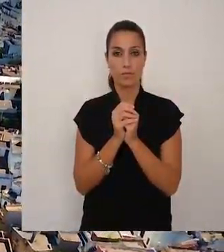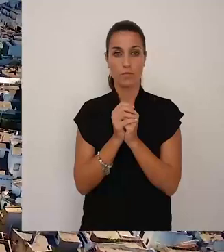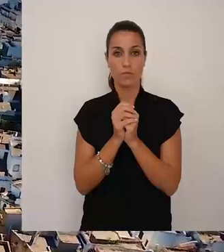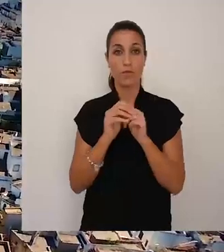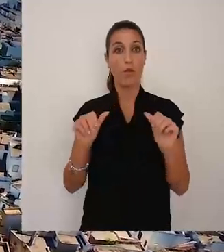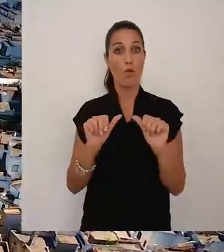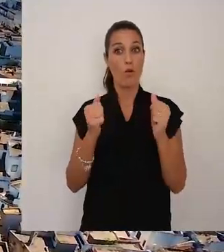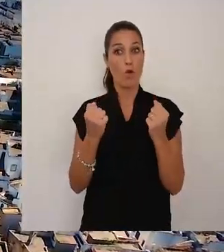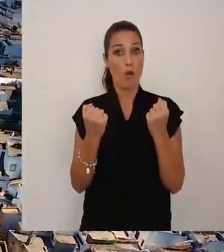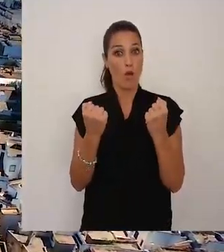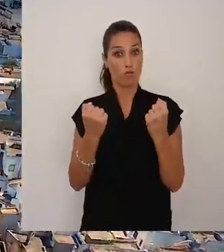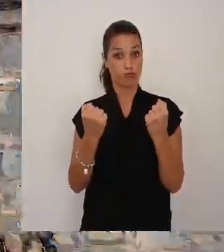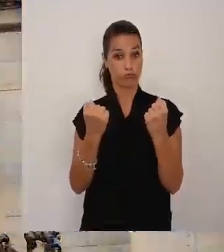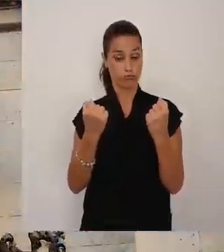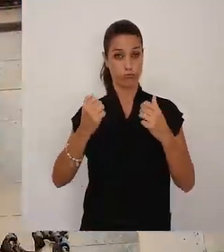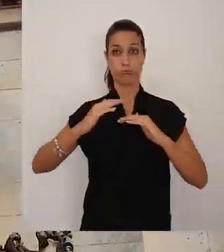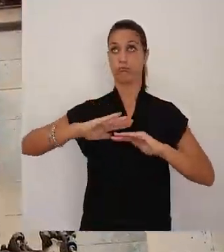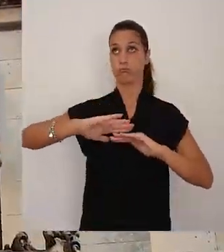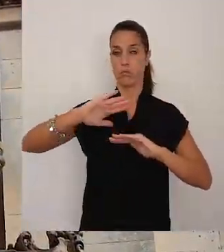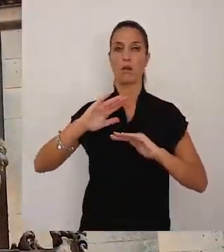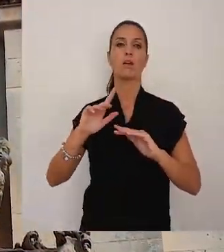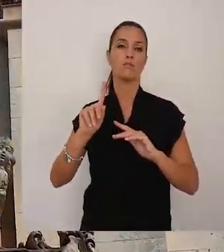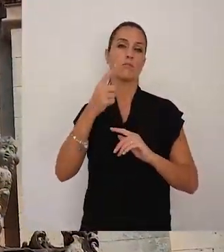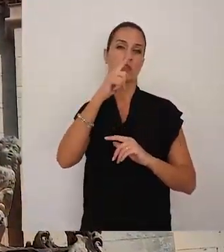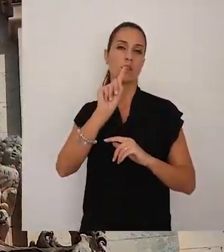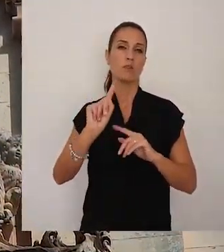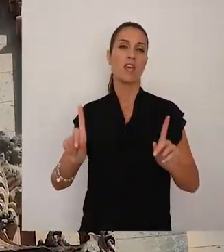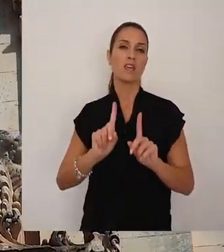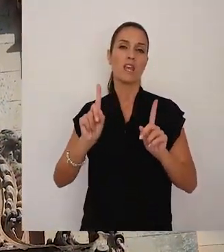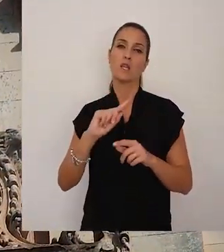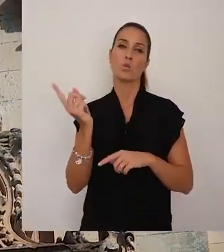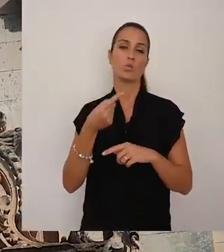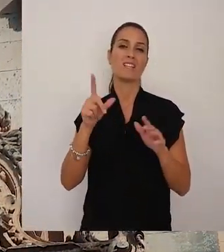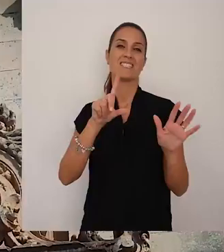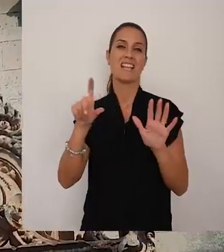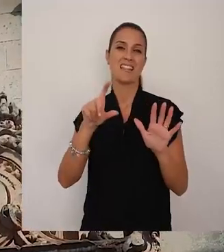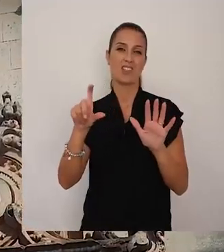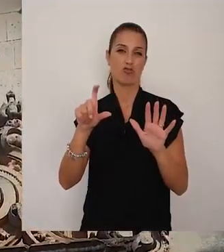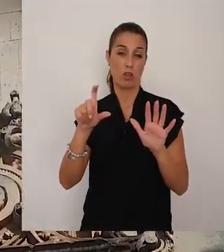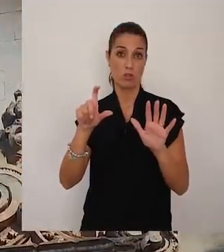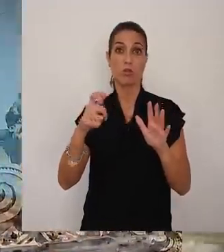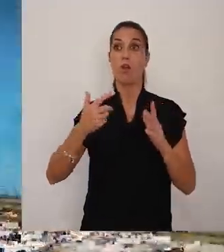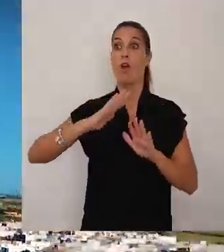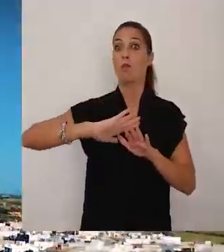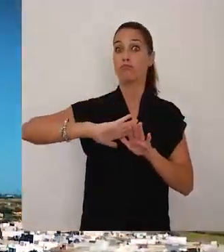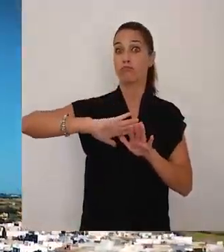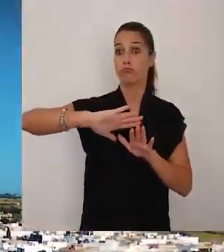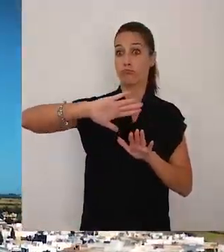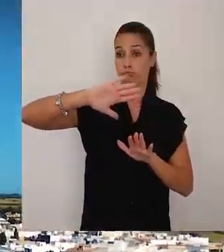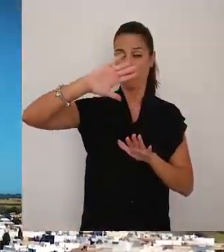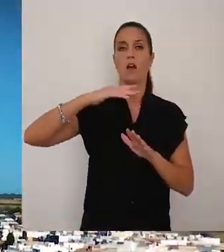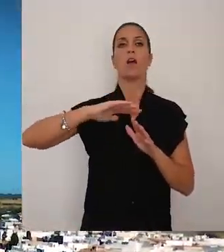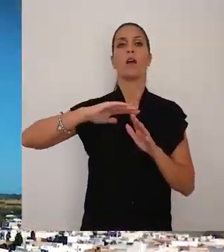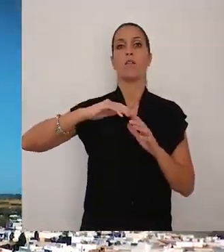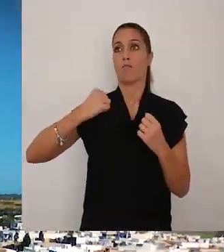Imponente nelle sue forme monumentali, come per la maggior parte delle chiese matrici del Settecento salentino, la struttura è caratterizzata dalla presenza